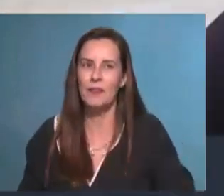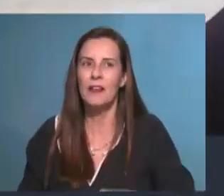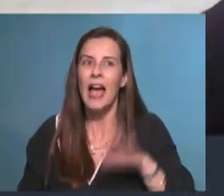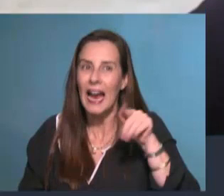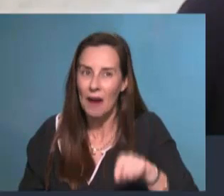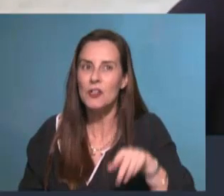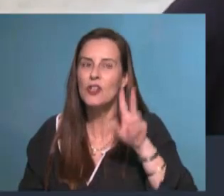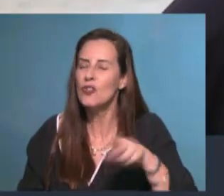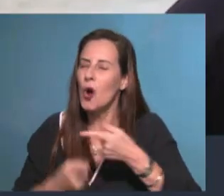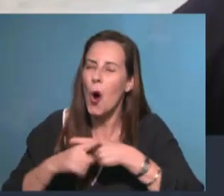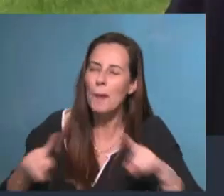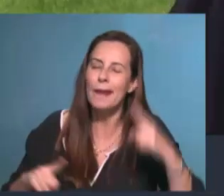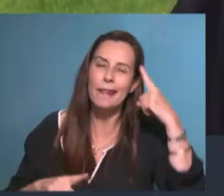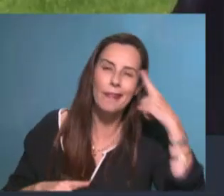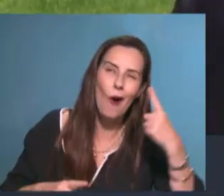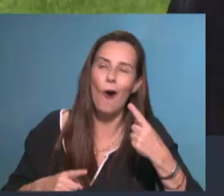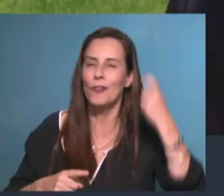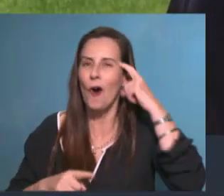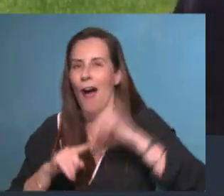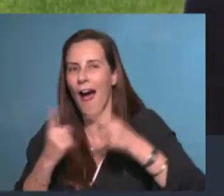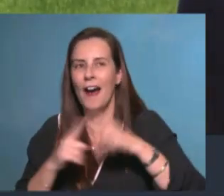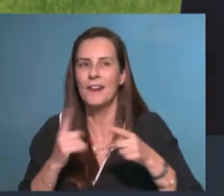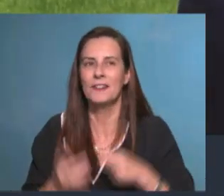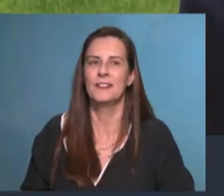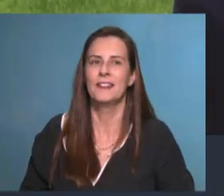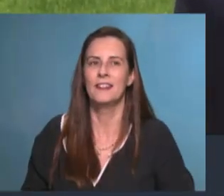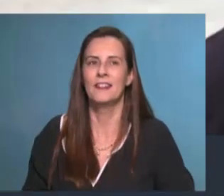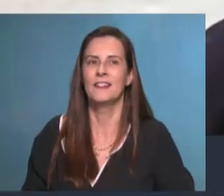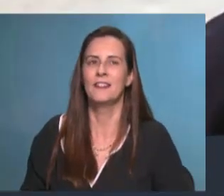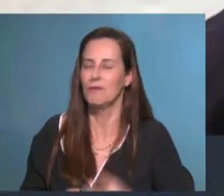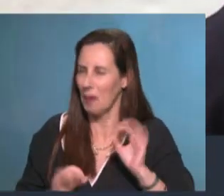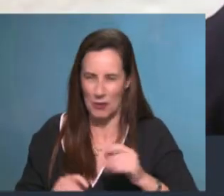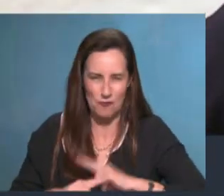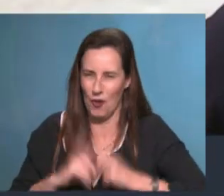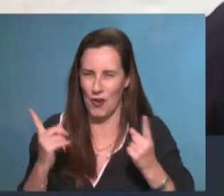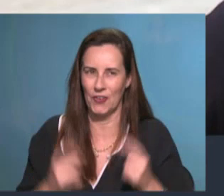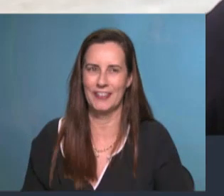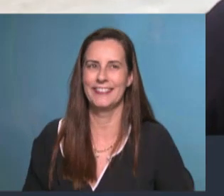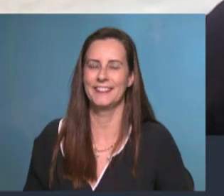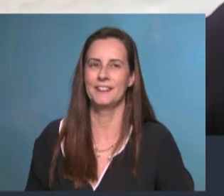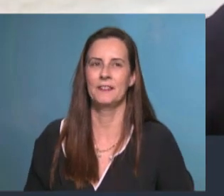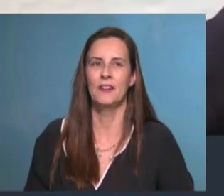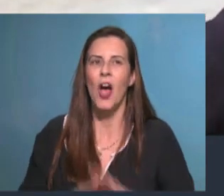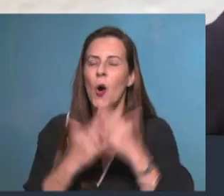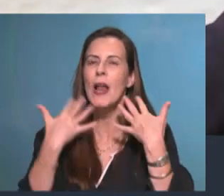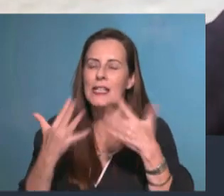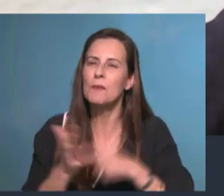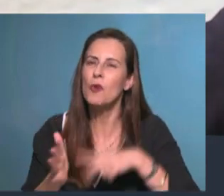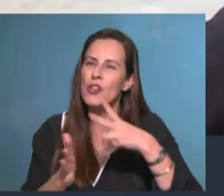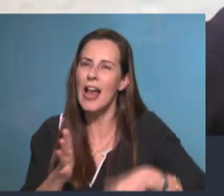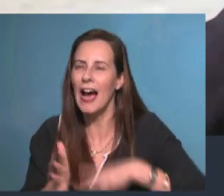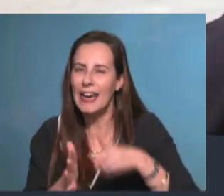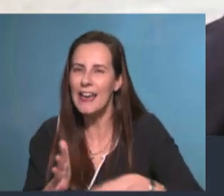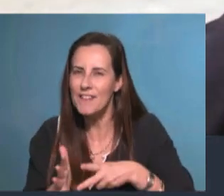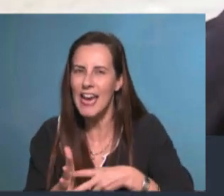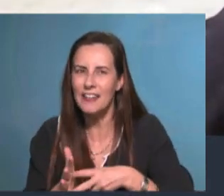לזה יש היום כל מיני השערות מהשערות שונות ומשונות נוספות. כל הסיפור הזה של הרכבת